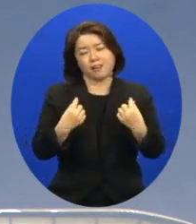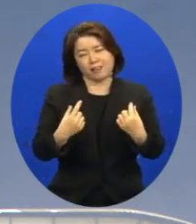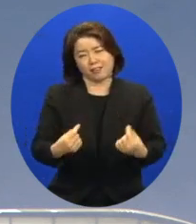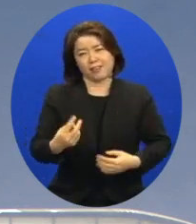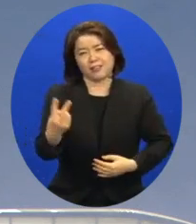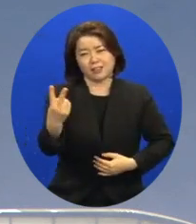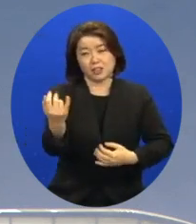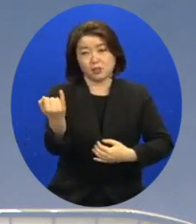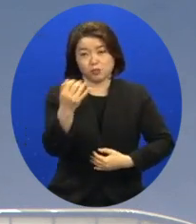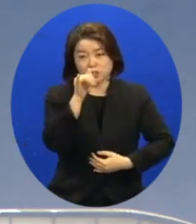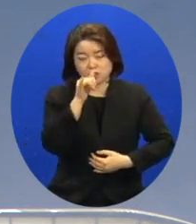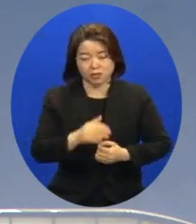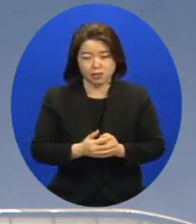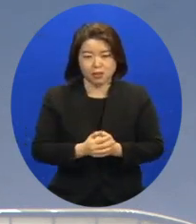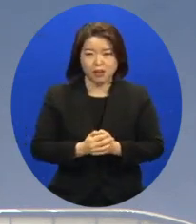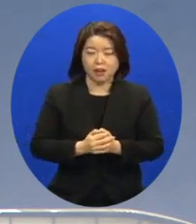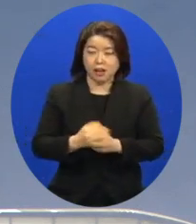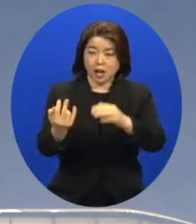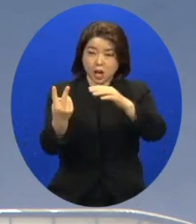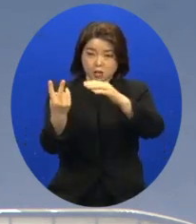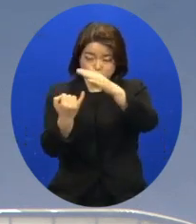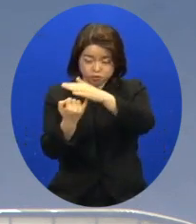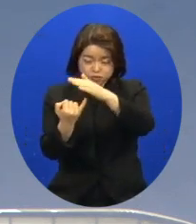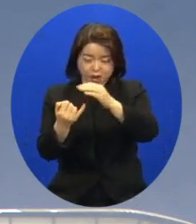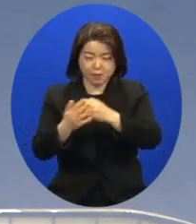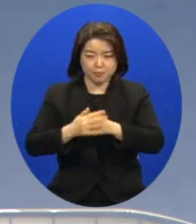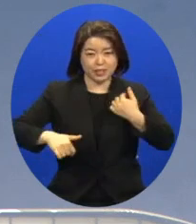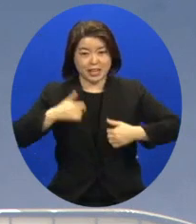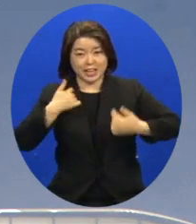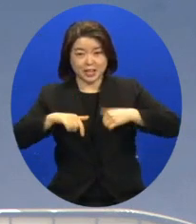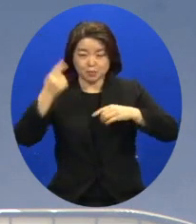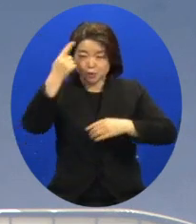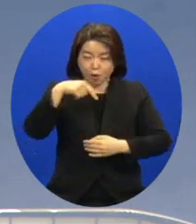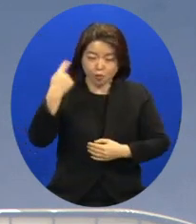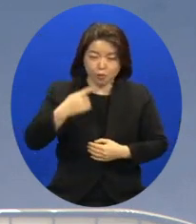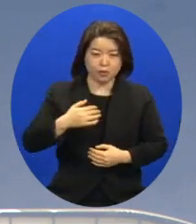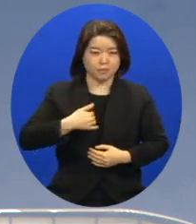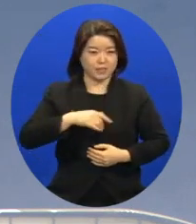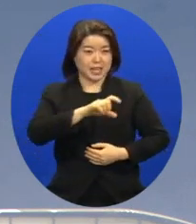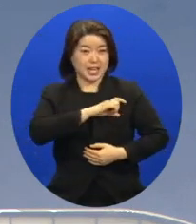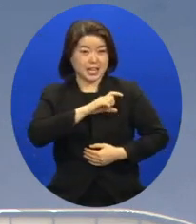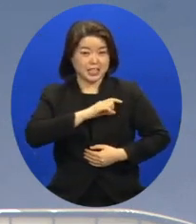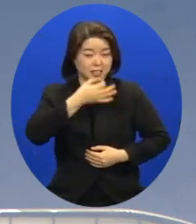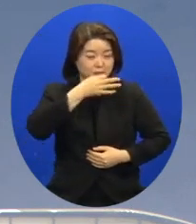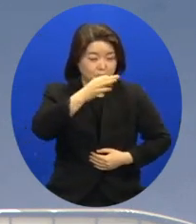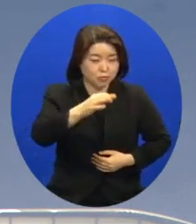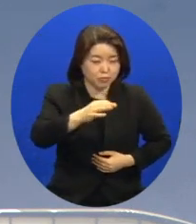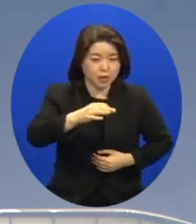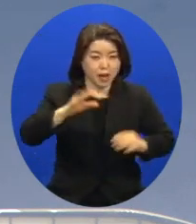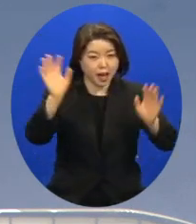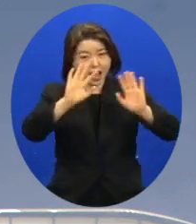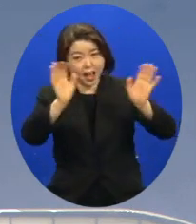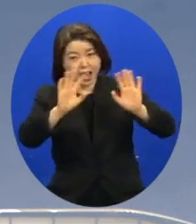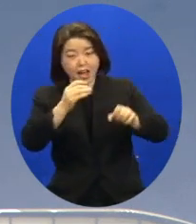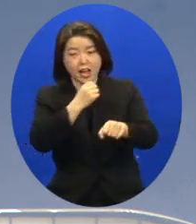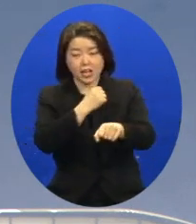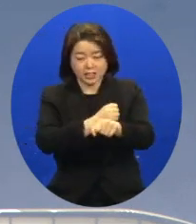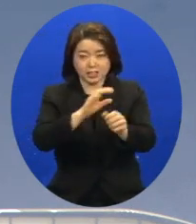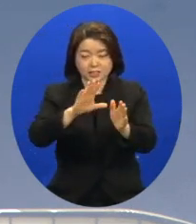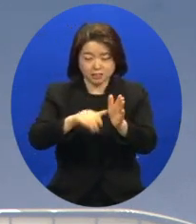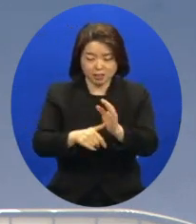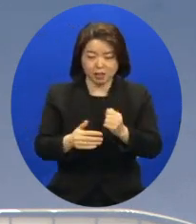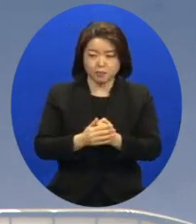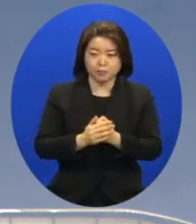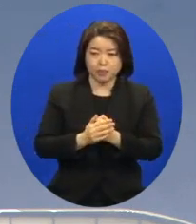소녀가 기쁜 얼굴로 손을 흔들며 내 이름을 불렀을 때 보수적인 선교단체 간부들을 감히